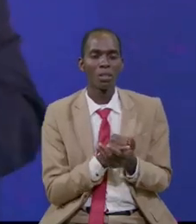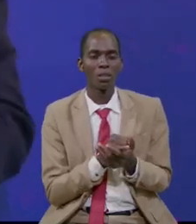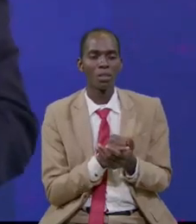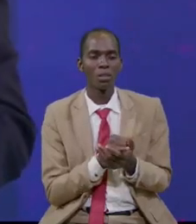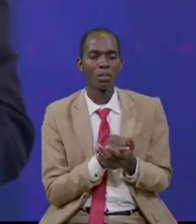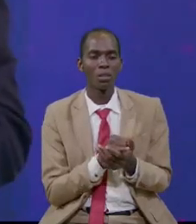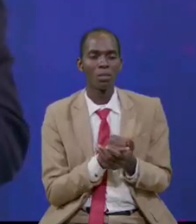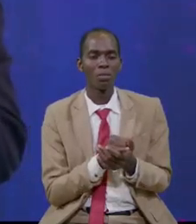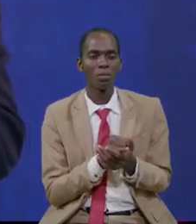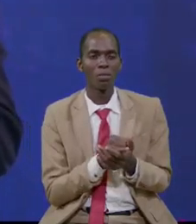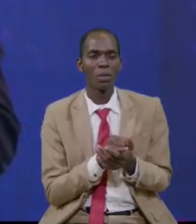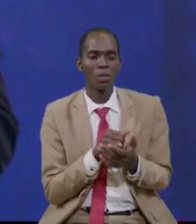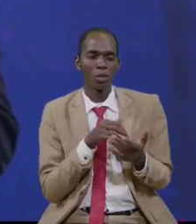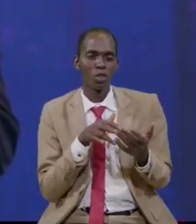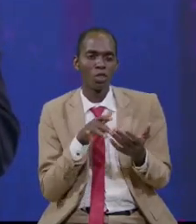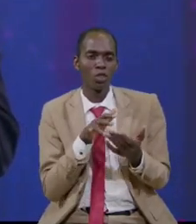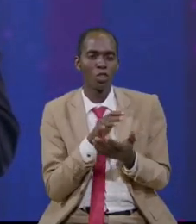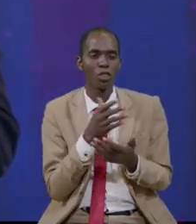inébranlables subsistent.